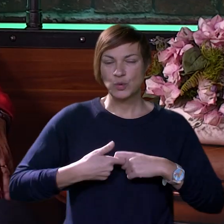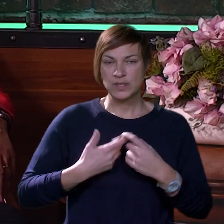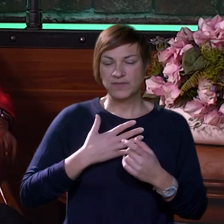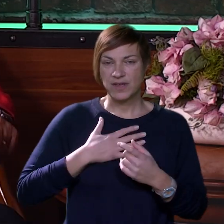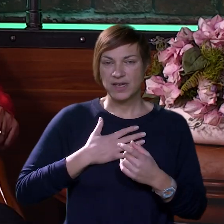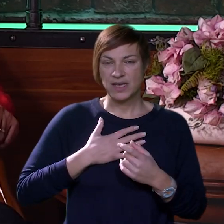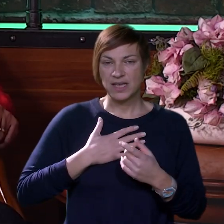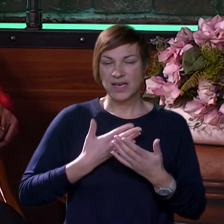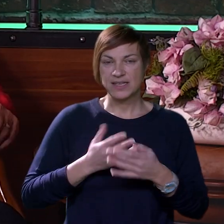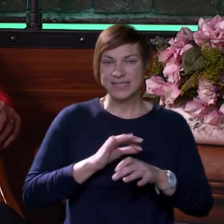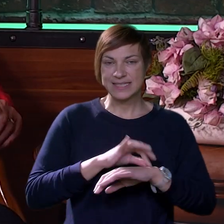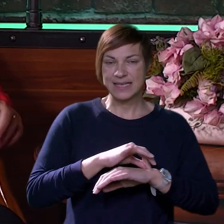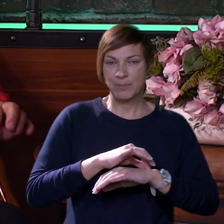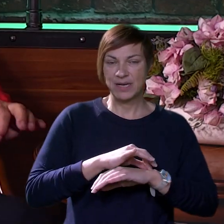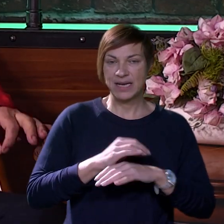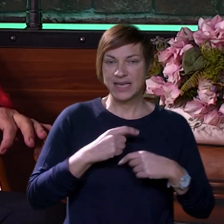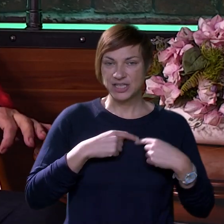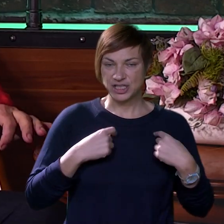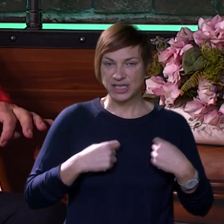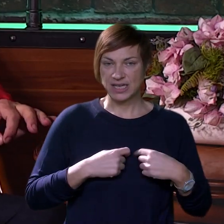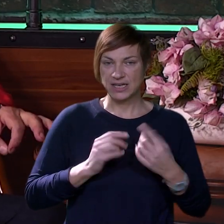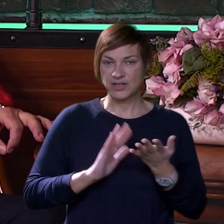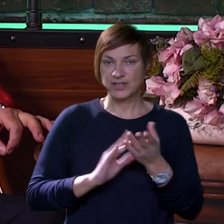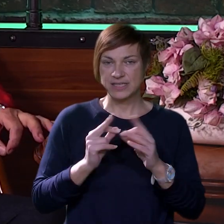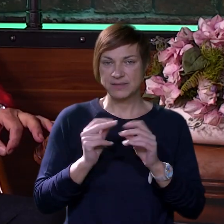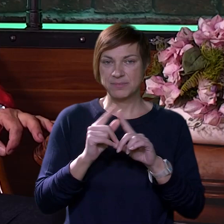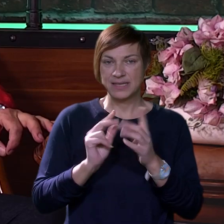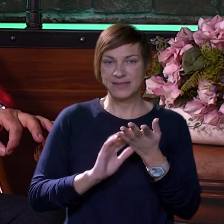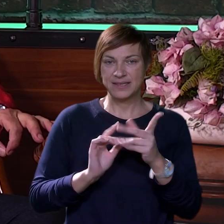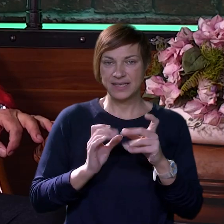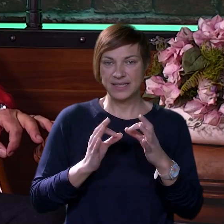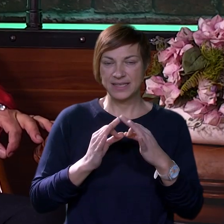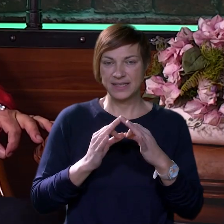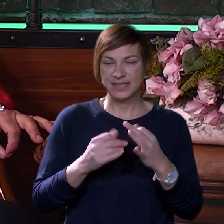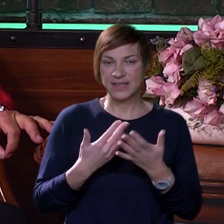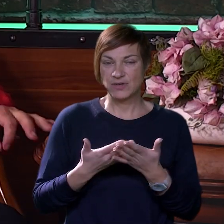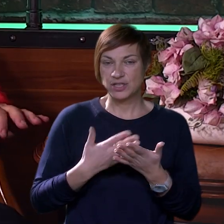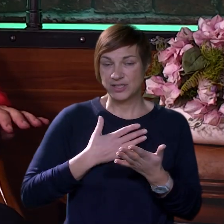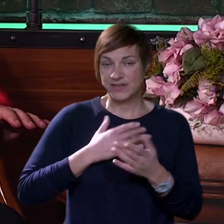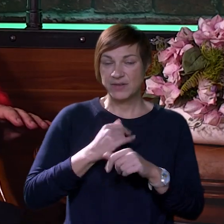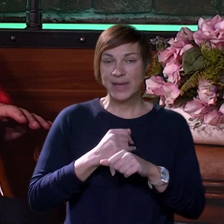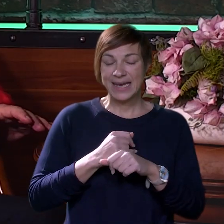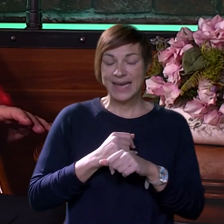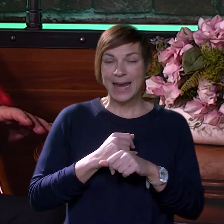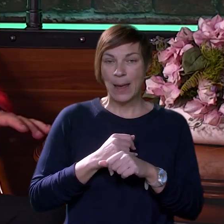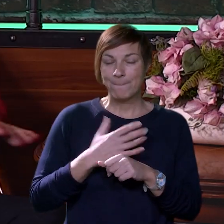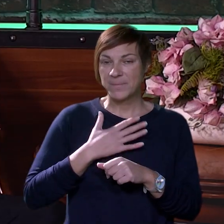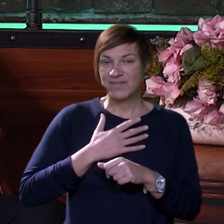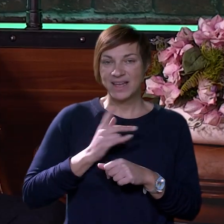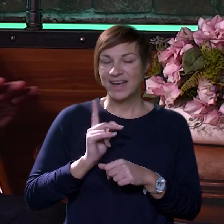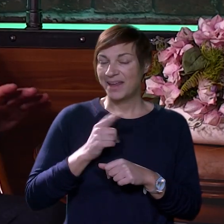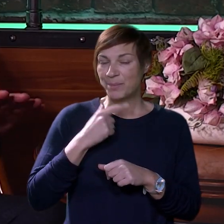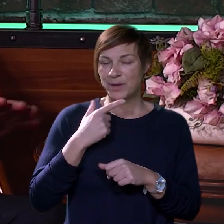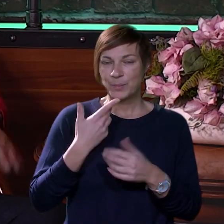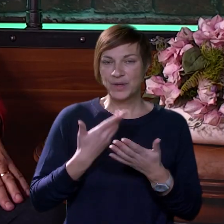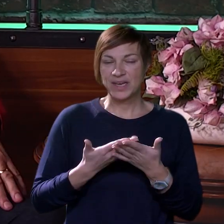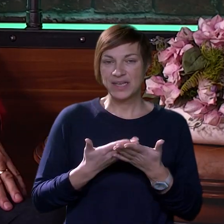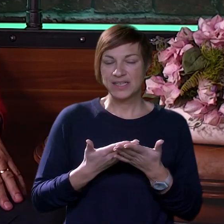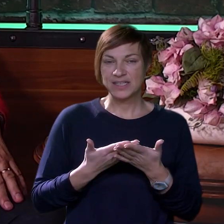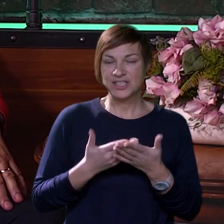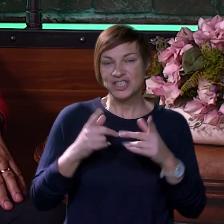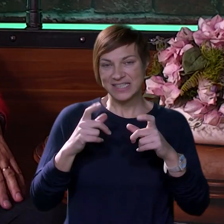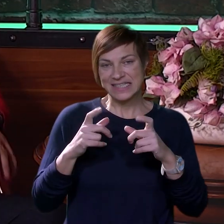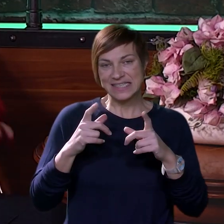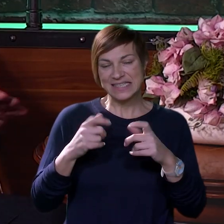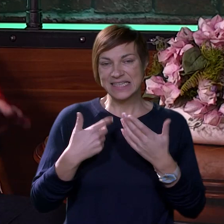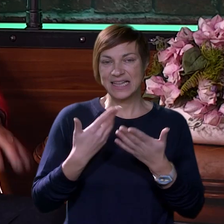stvar, ja sam inače liječnik, kardiolog iz Madrida. I govori, ovo što ste vi meni uradili, ja nemam riječi. S njima se